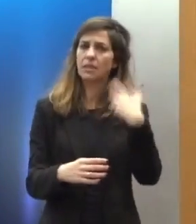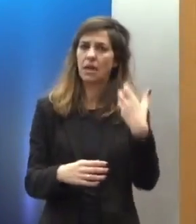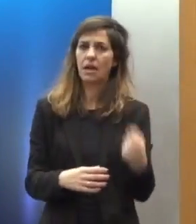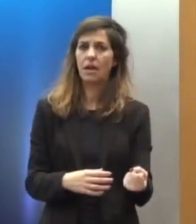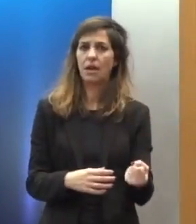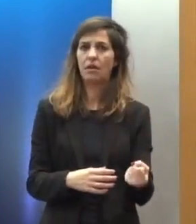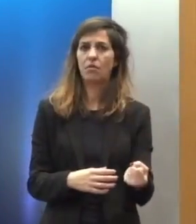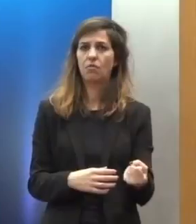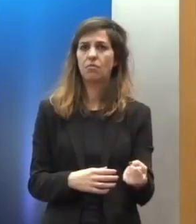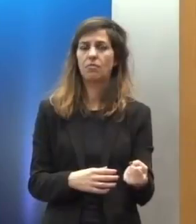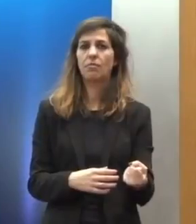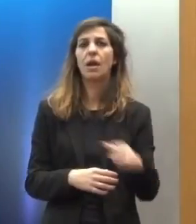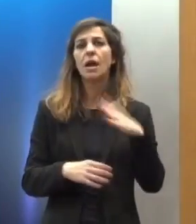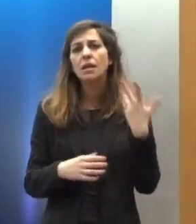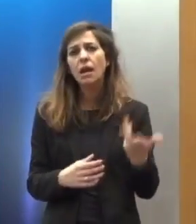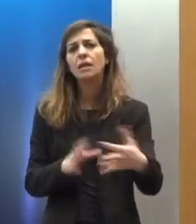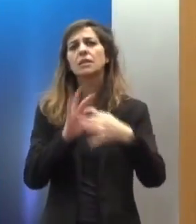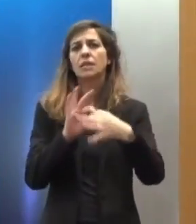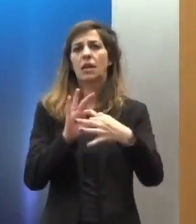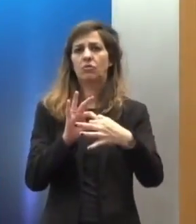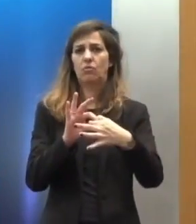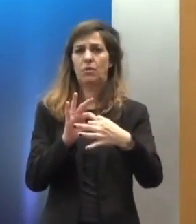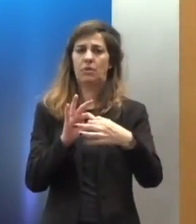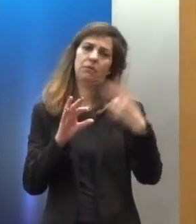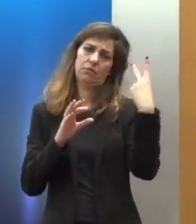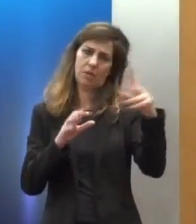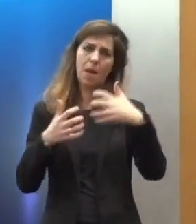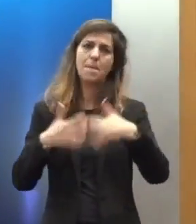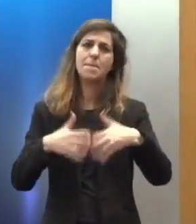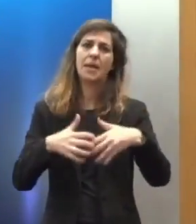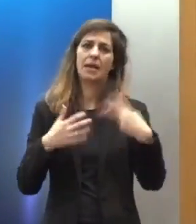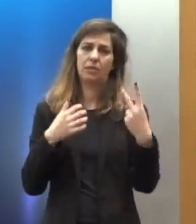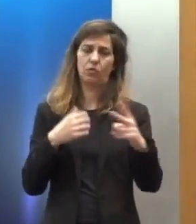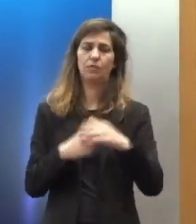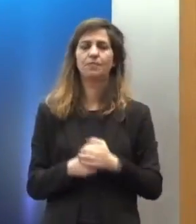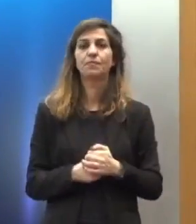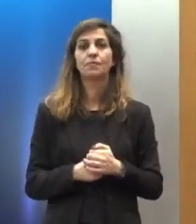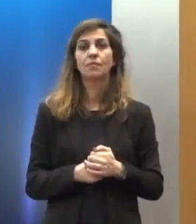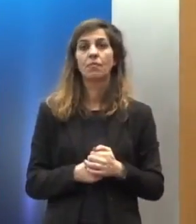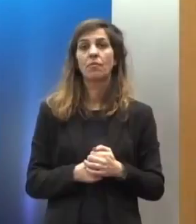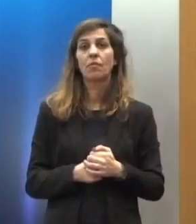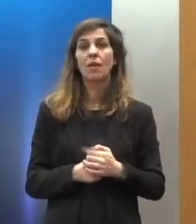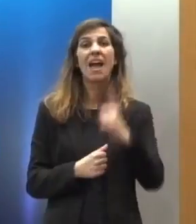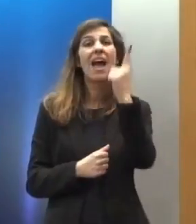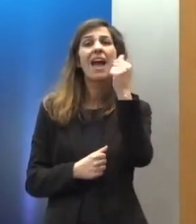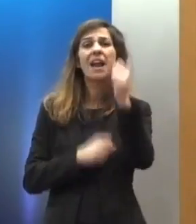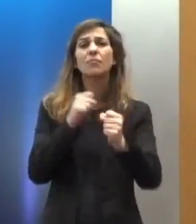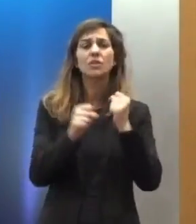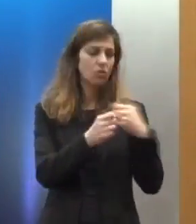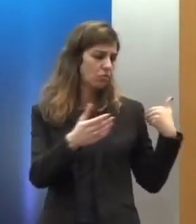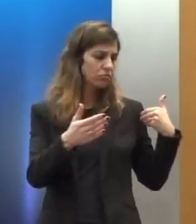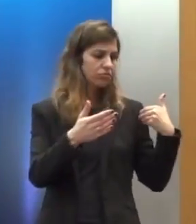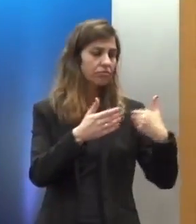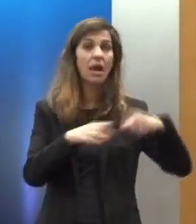μηχανισμό προστασίας και ελέγχου των Ηνωμένων Εθνών. Έτσι, αξιοσημείωτο είναι ότι σαν χώρα τον τελευταίο 1,5